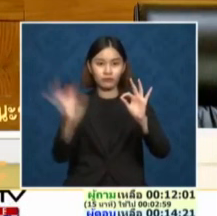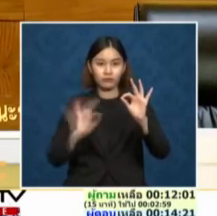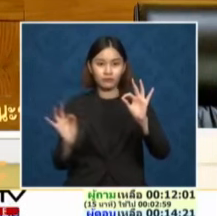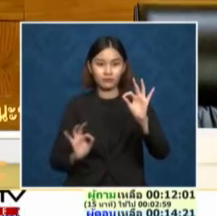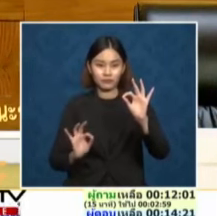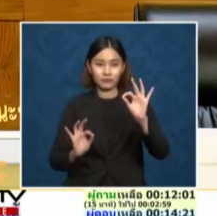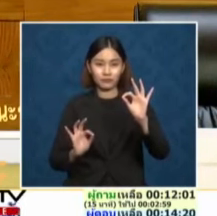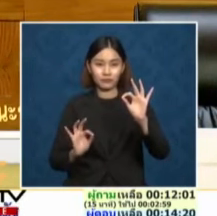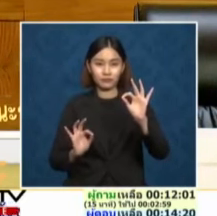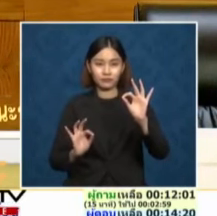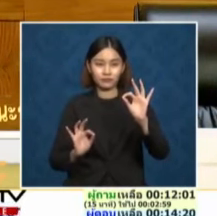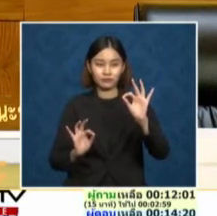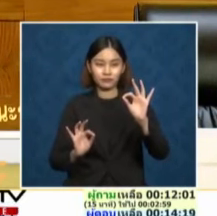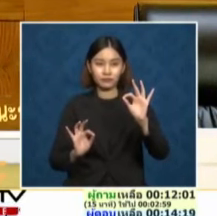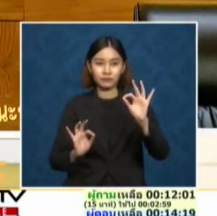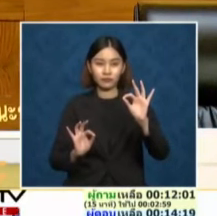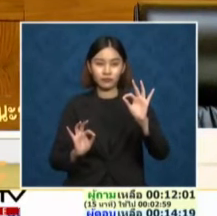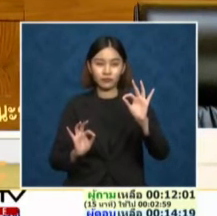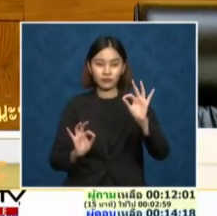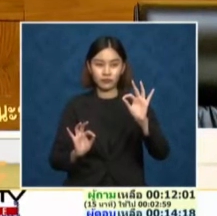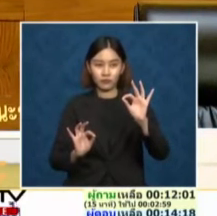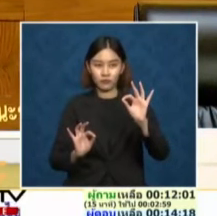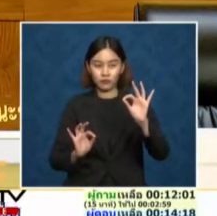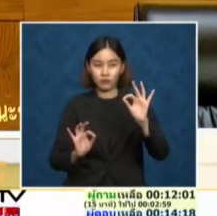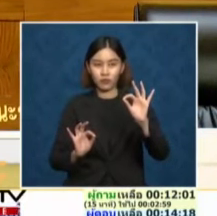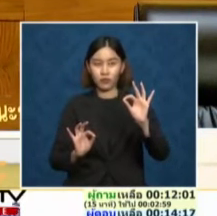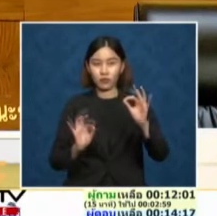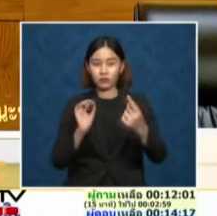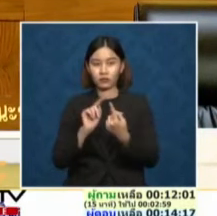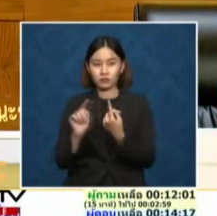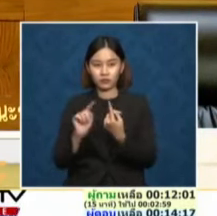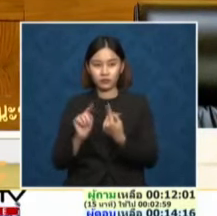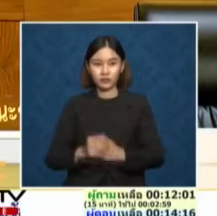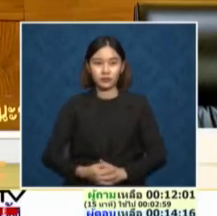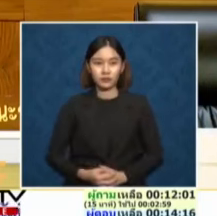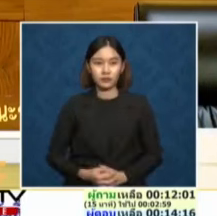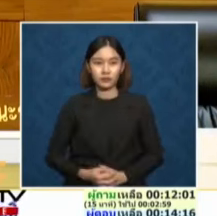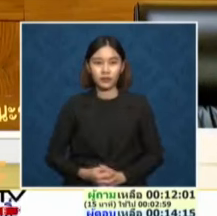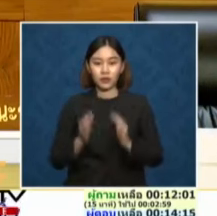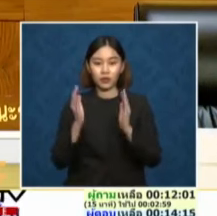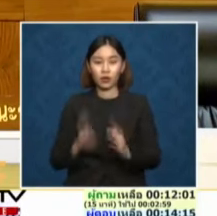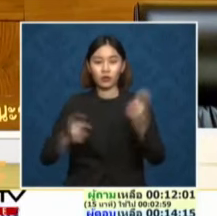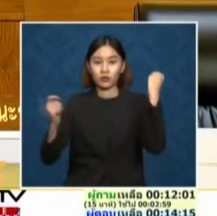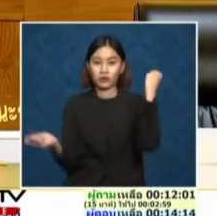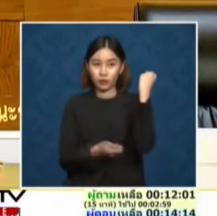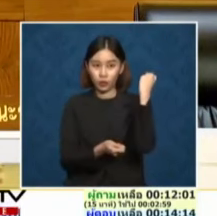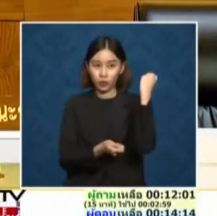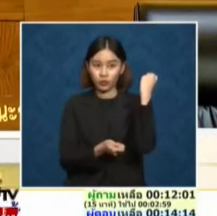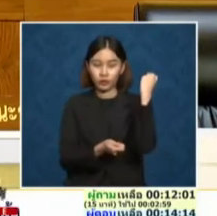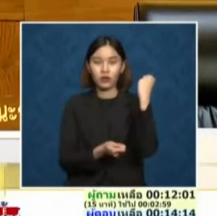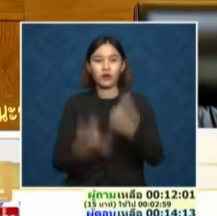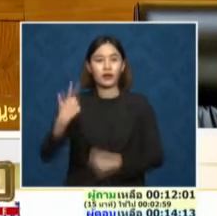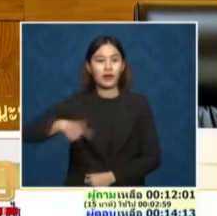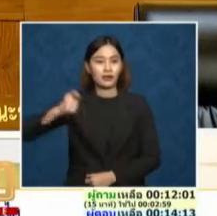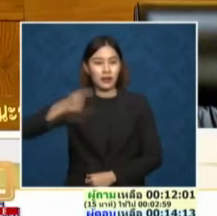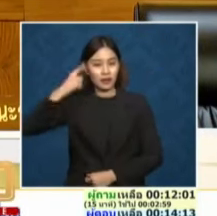อร์หรือโรคที่ไม่สามารถรักษาให้หายขาดได ้ หรืออยู่ในภาวะวิกฤตอาจจะทำให้ถึงแก่ความตายอันเนี้ยท่านก็ตอบม